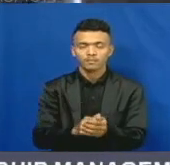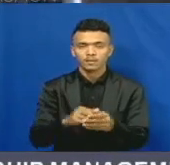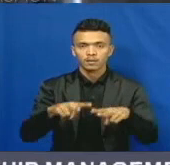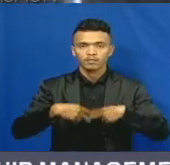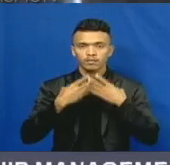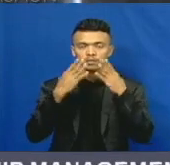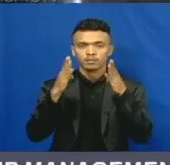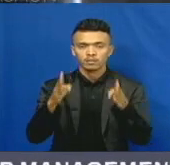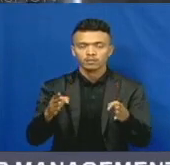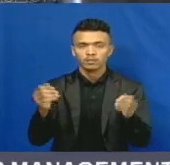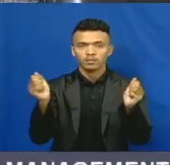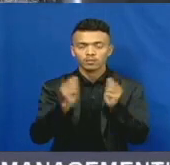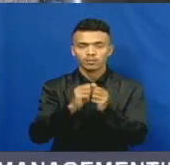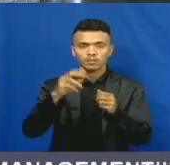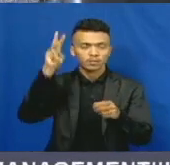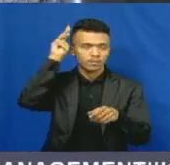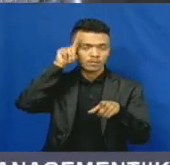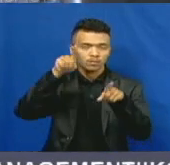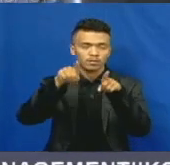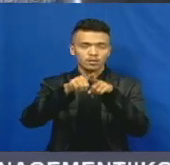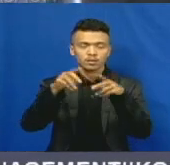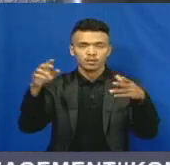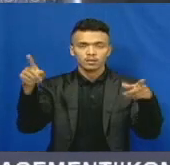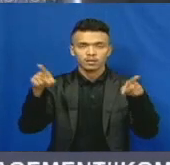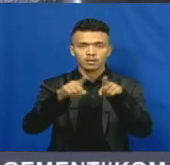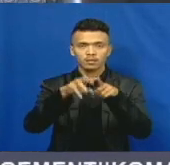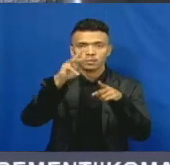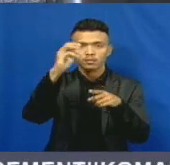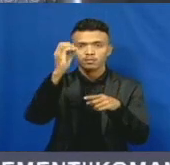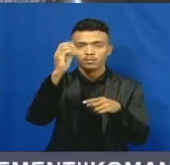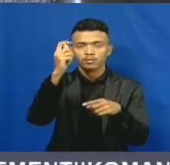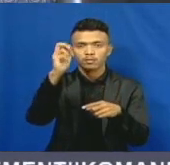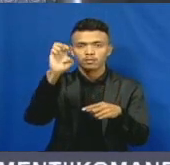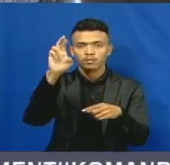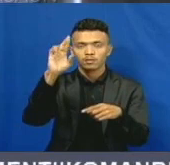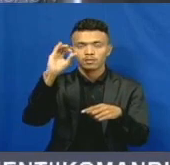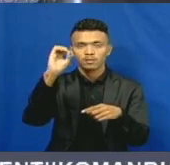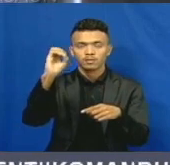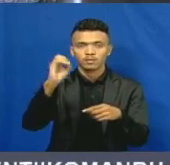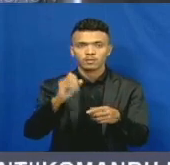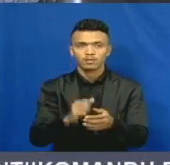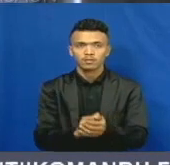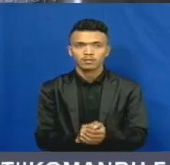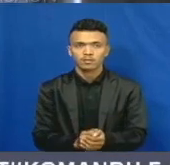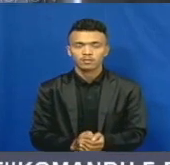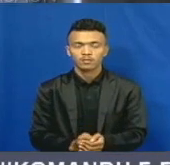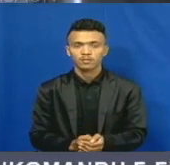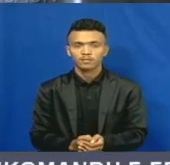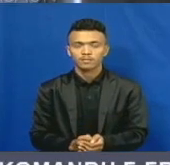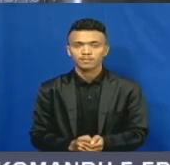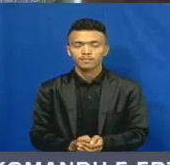saudozu kasafia honia mamaling hanesan saudozu Monteiro, saudozu kialoi, no Adelino da